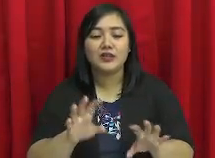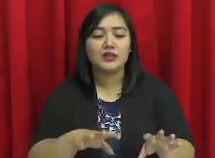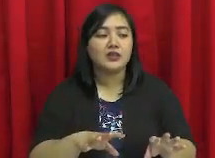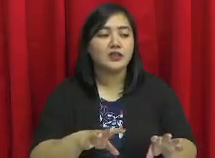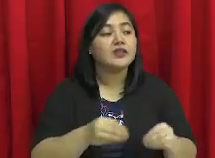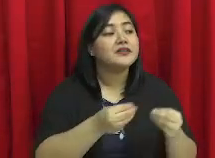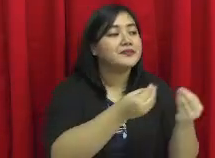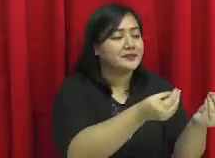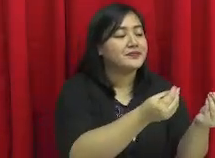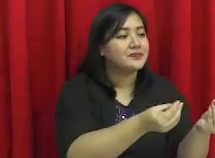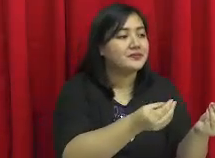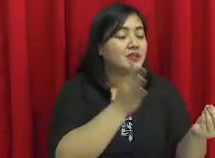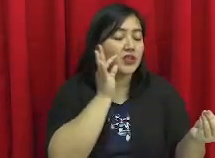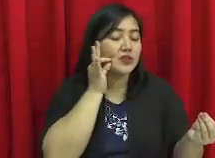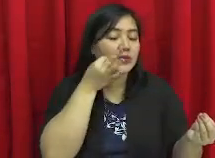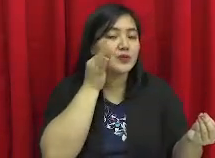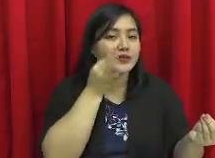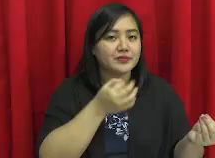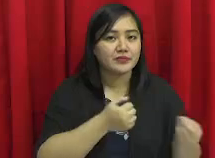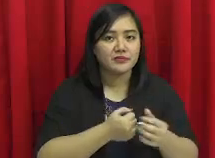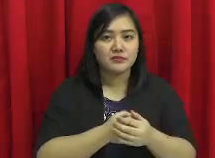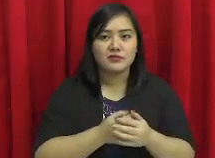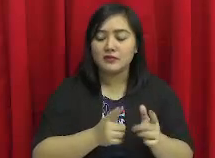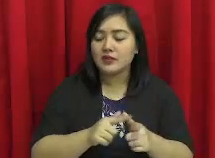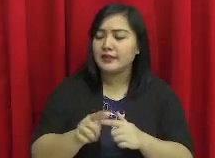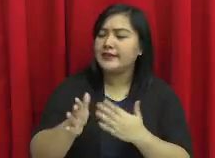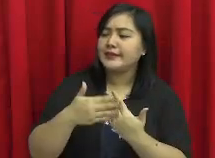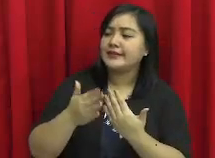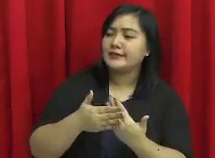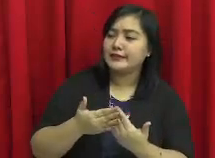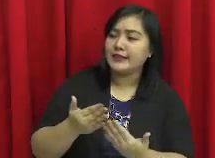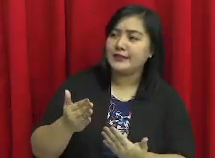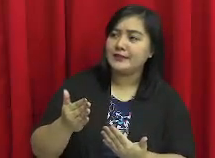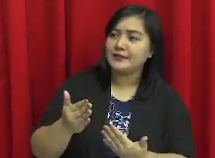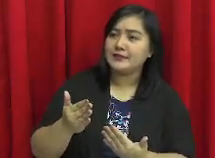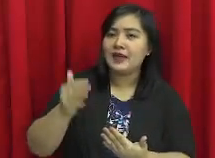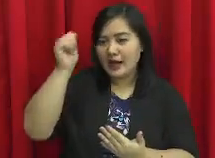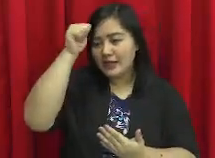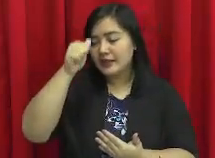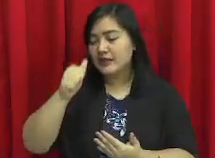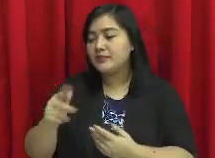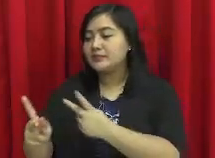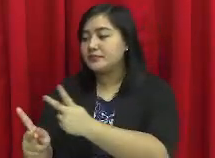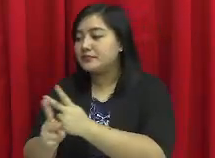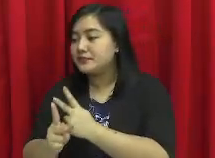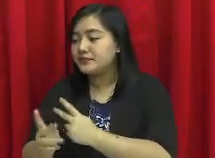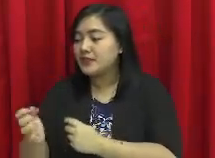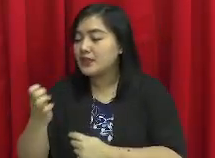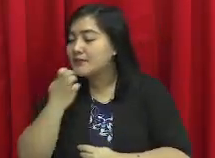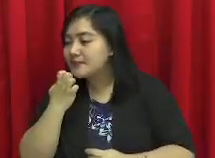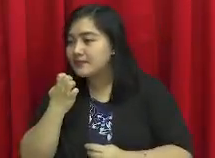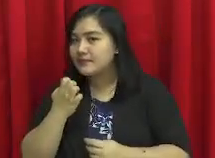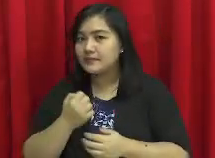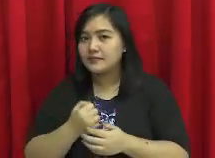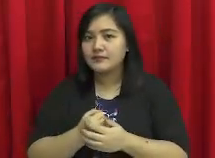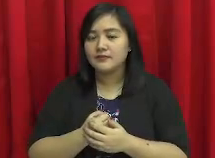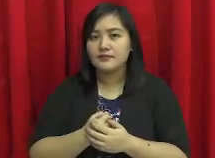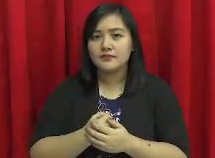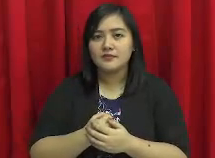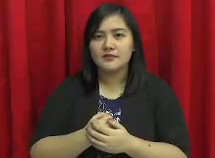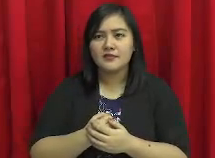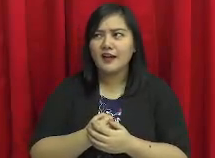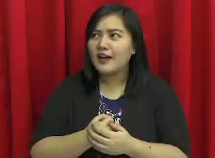lang, sinabi ng Diyos yun. Kahit konting pag-alinlangan, wala mo lang sinabi na, that God had said